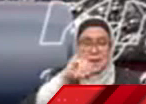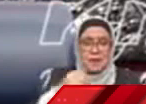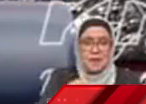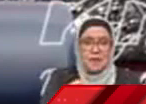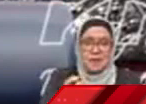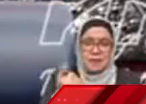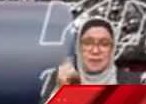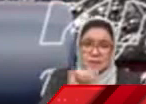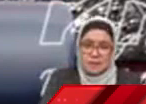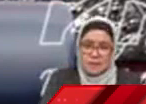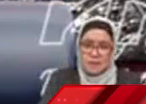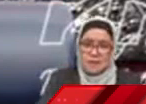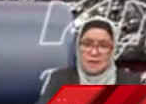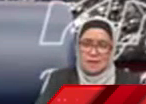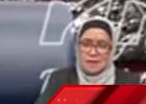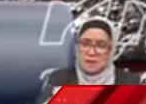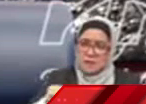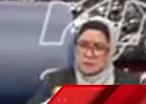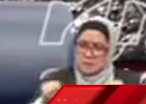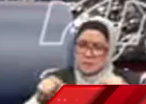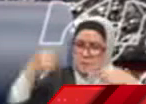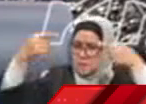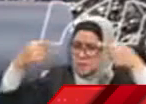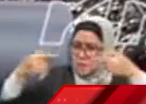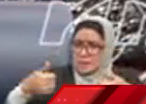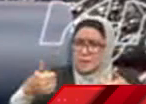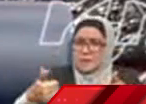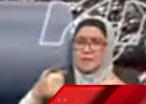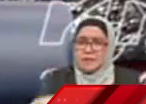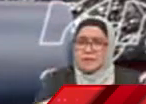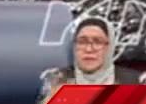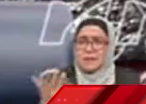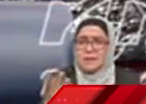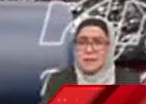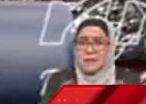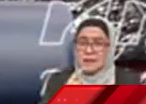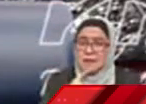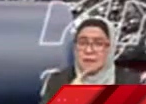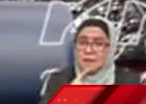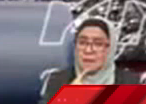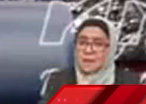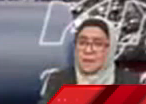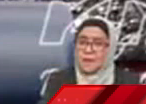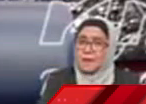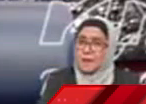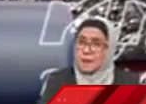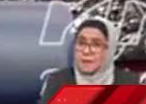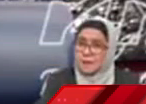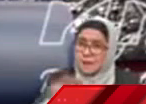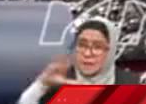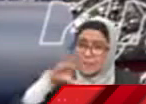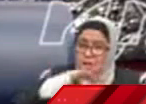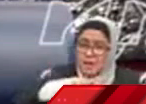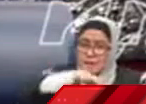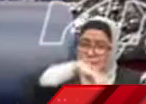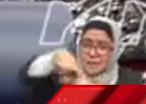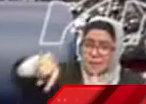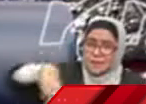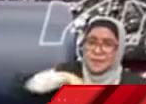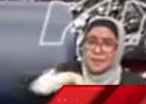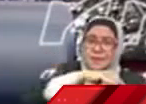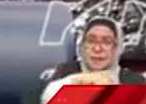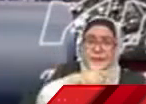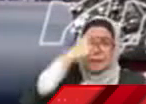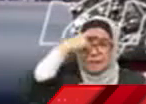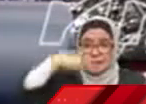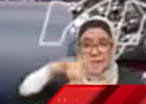berhubung dengan penentuan kaki kiri kelestarian alam sekitar ke atas cadangan project ini perkara ini sedang